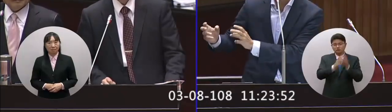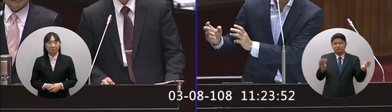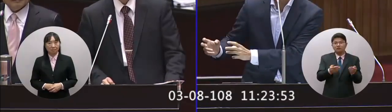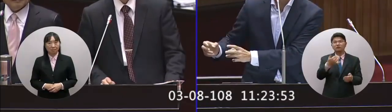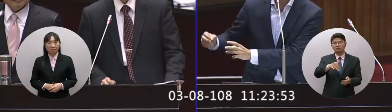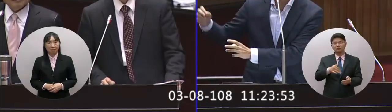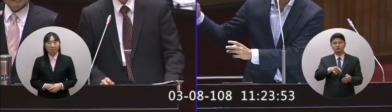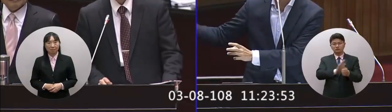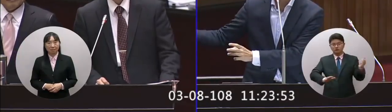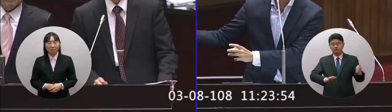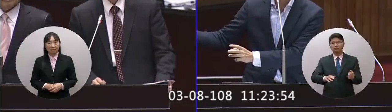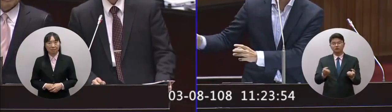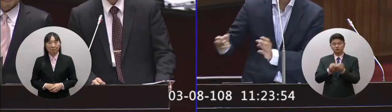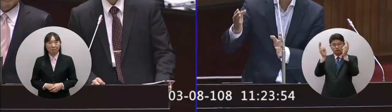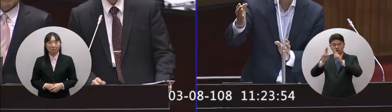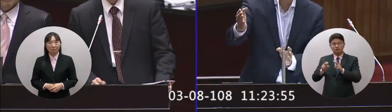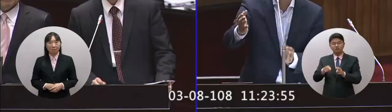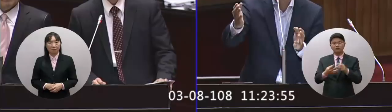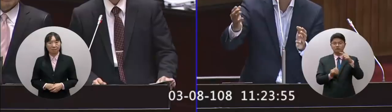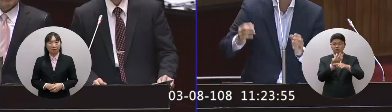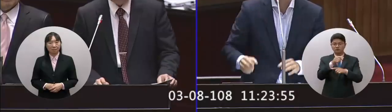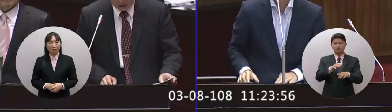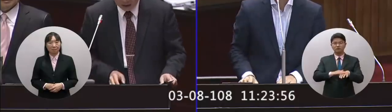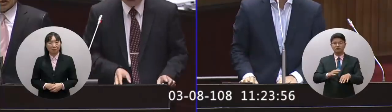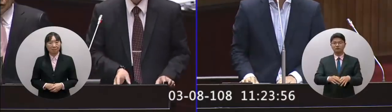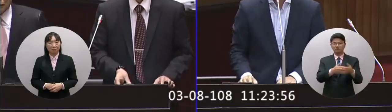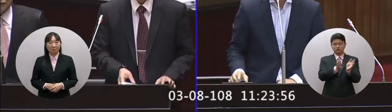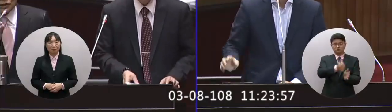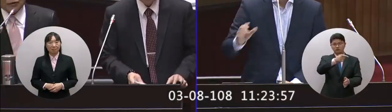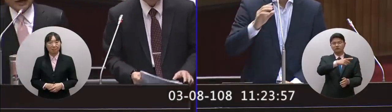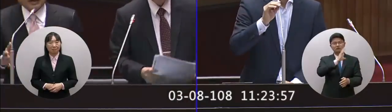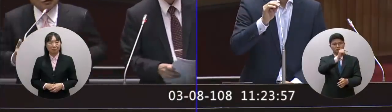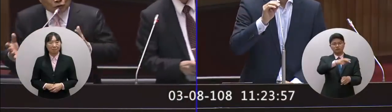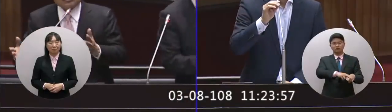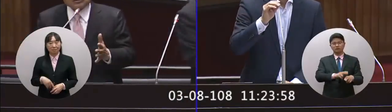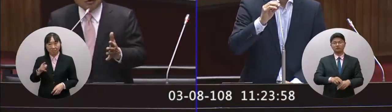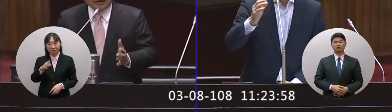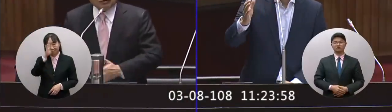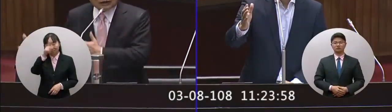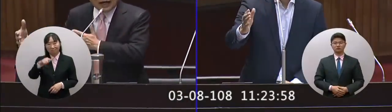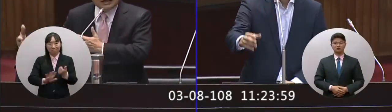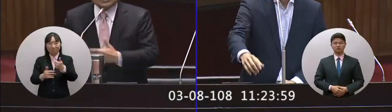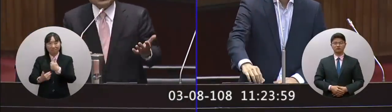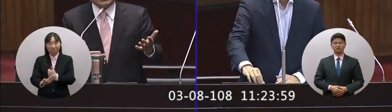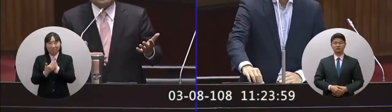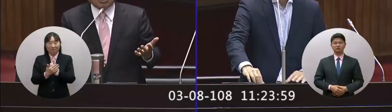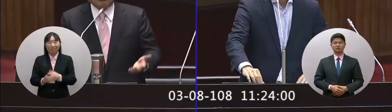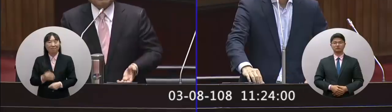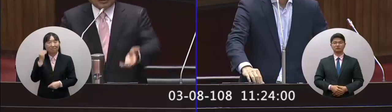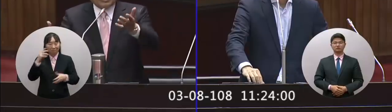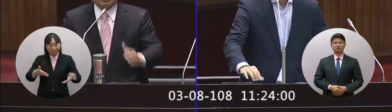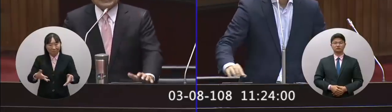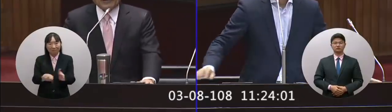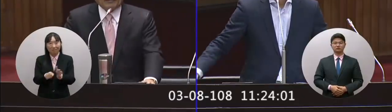后发电的配比，甚至影响到电价。好，谢谢部长，部长可以请回。 所以请委员也多支持我们，如果在新建的